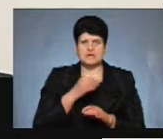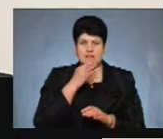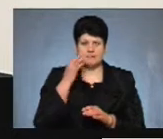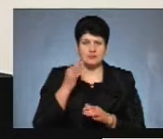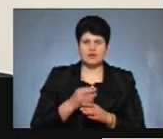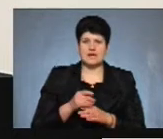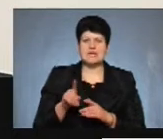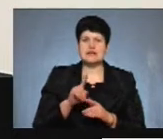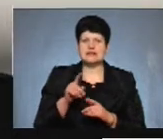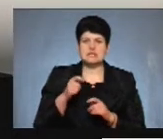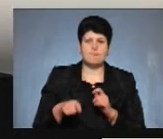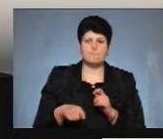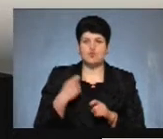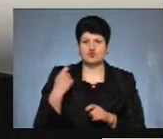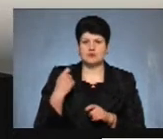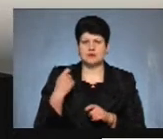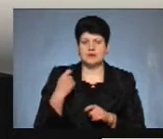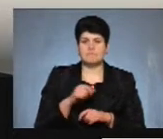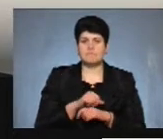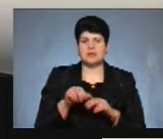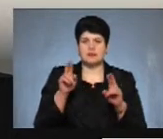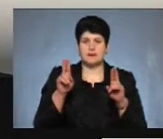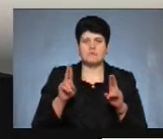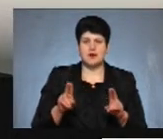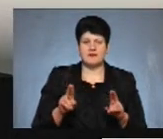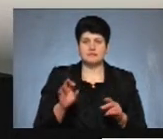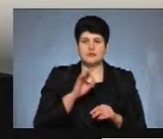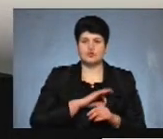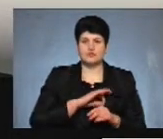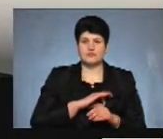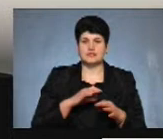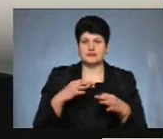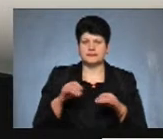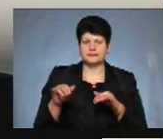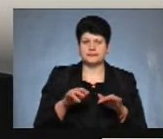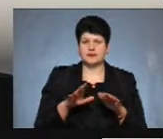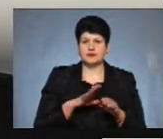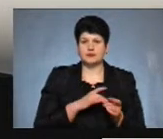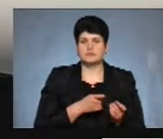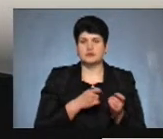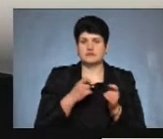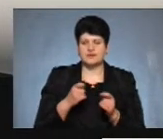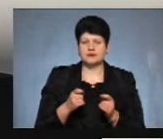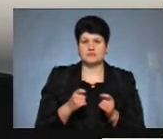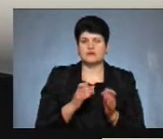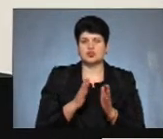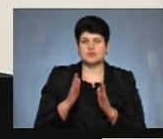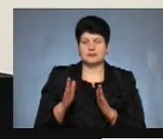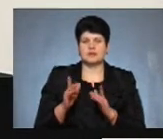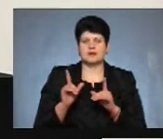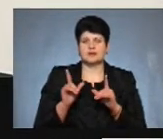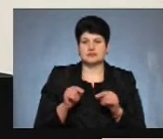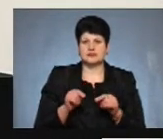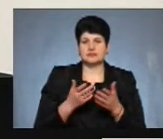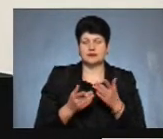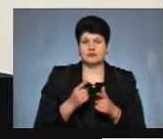за порушення митних правил при користуванні транспортного засобу, які були везені в режимі транзиту або